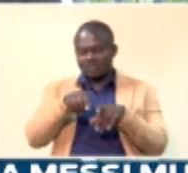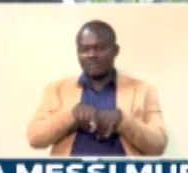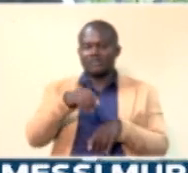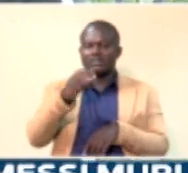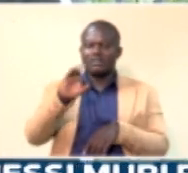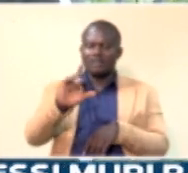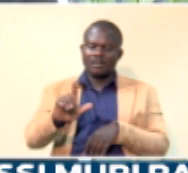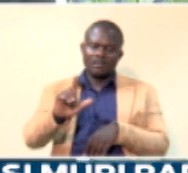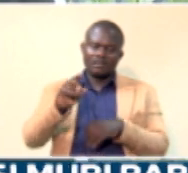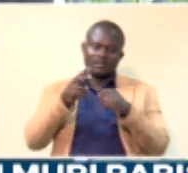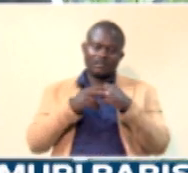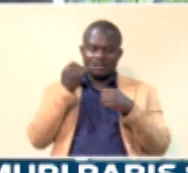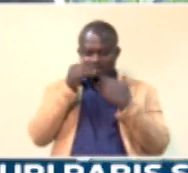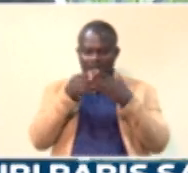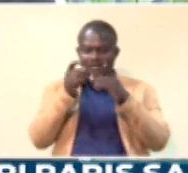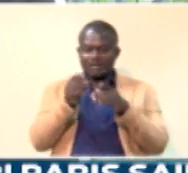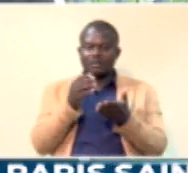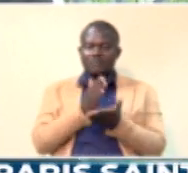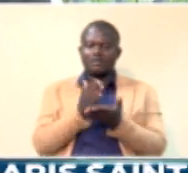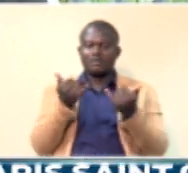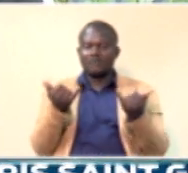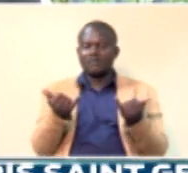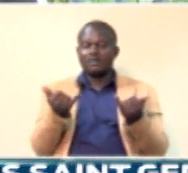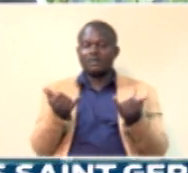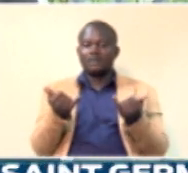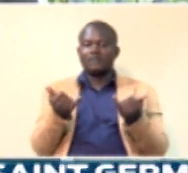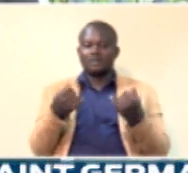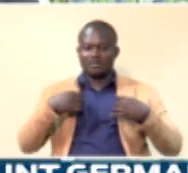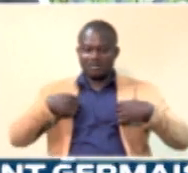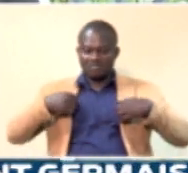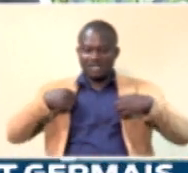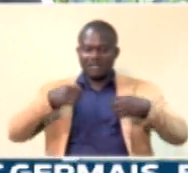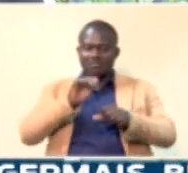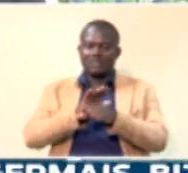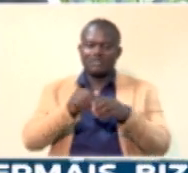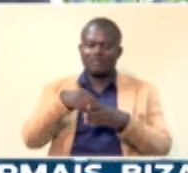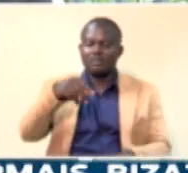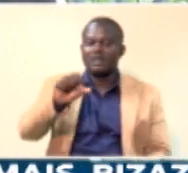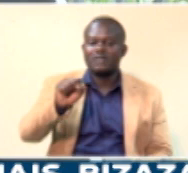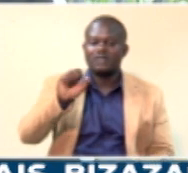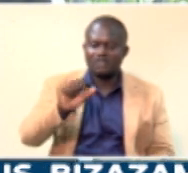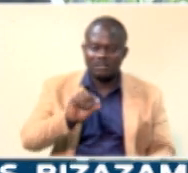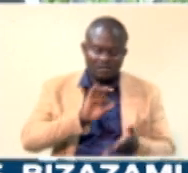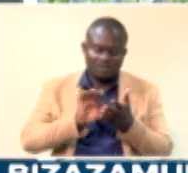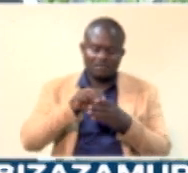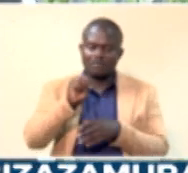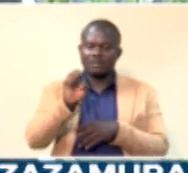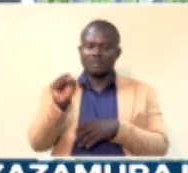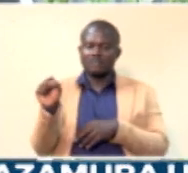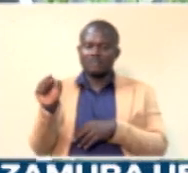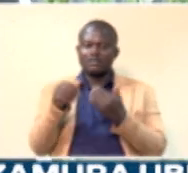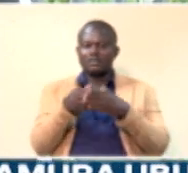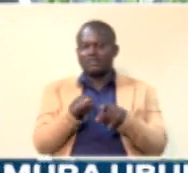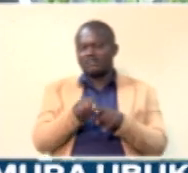Ronaldo. Kuba yaje deje ubu ngubu nabahamiriza ko mayo nyinshi za Paris Saint-Germain zigiye kuba kwandikwaho Messi. Ndahamya